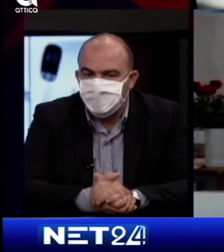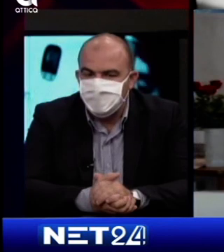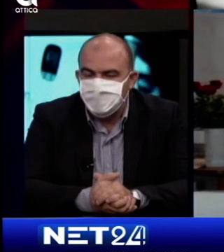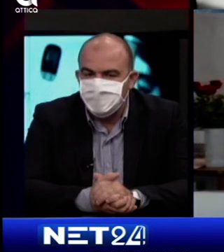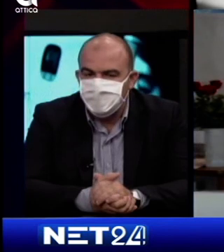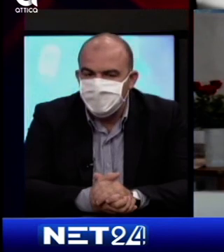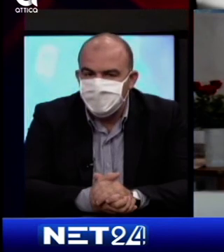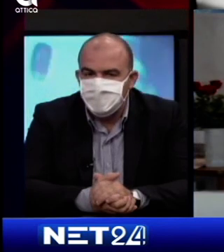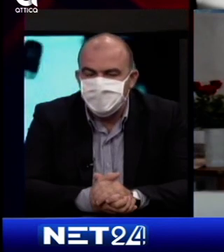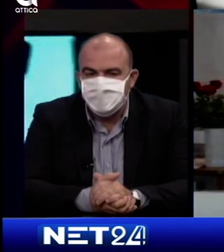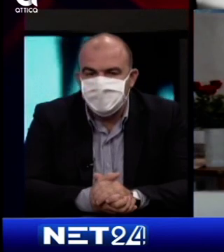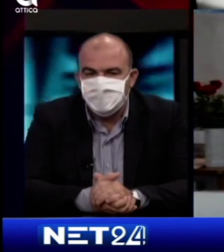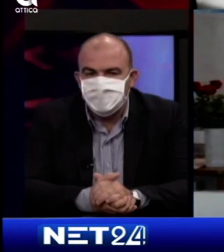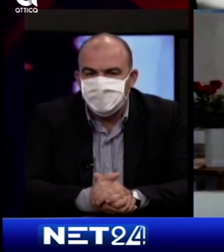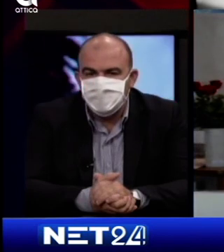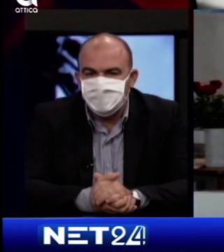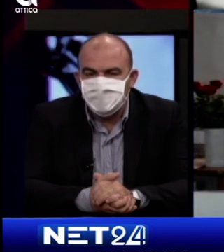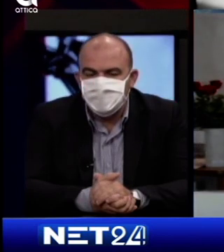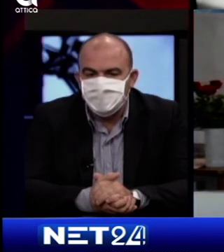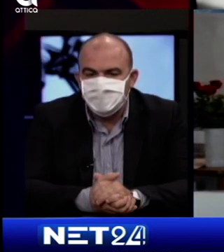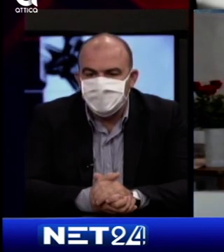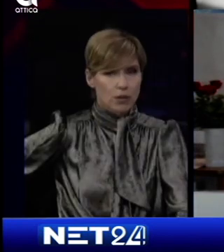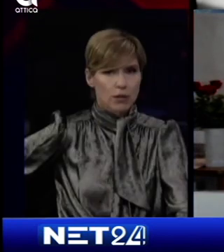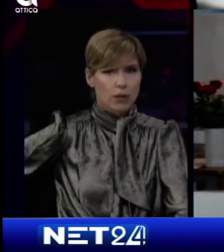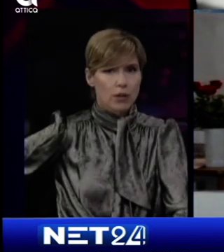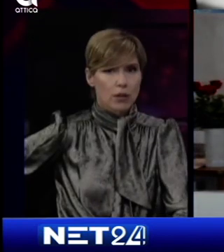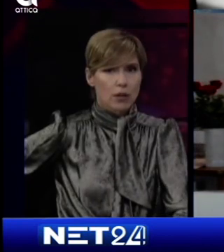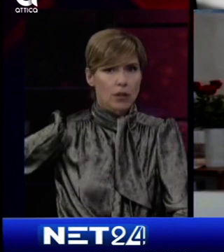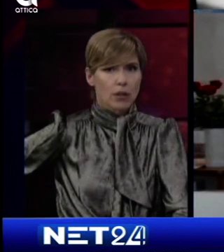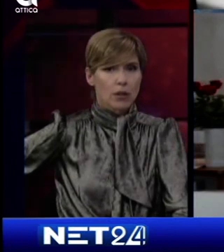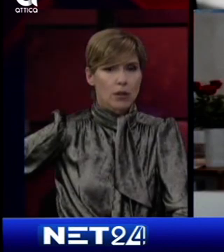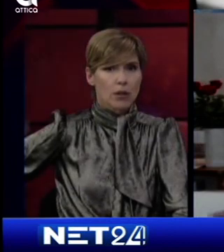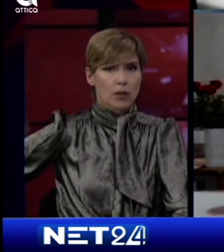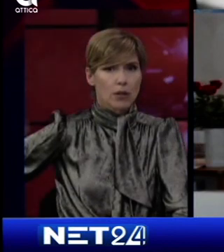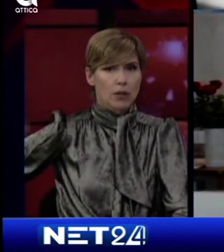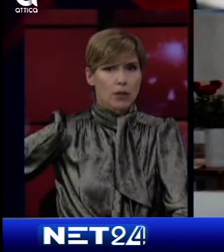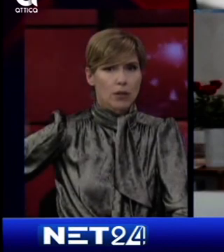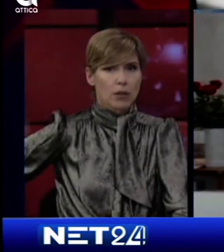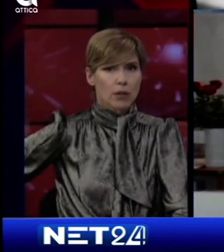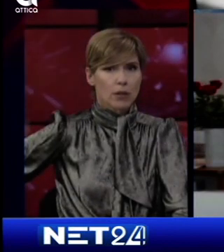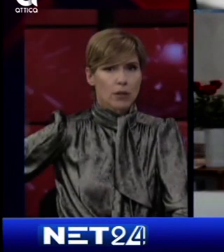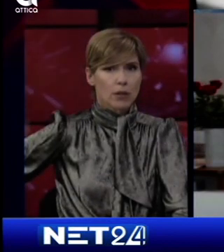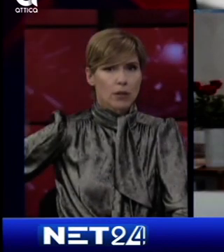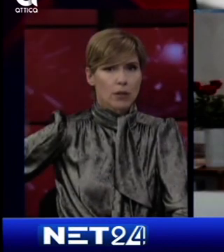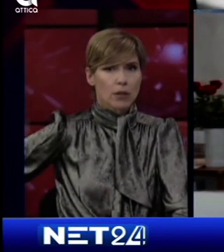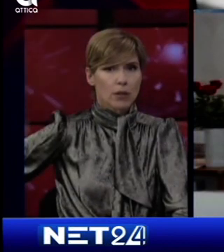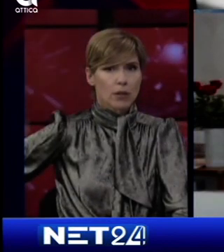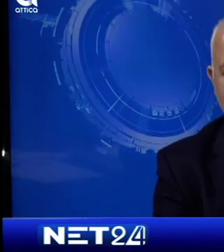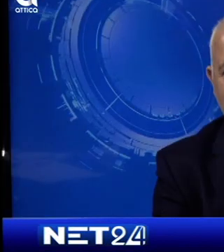60%. Φτιάσουμε. Άμα έχει ο κ. Γόγος λεφτά για 60%, να μας τα δώσει, να τα ξοδέψουμε.